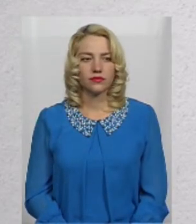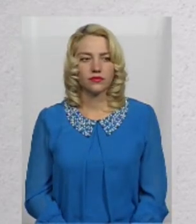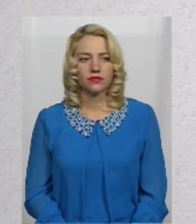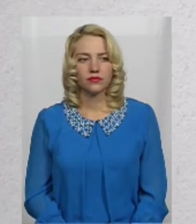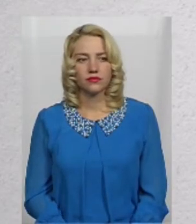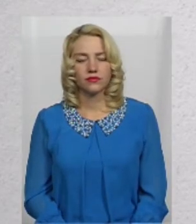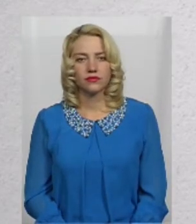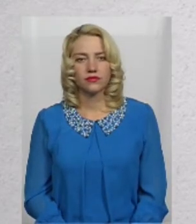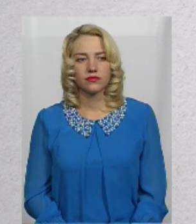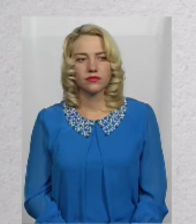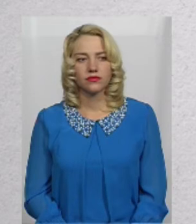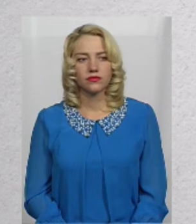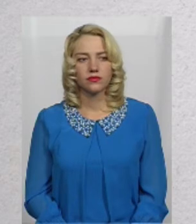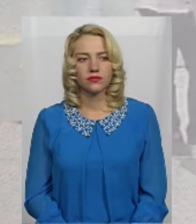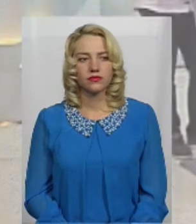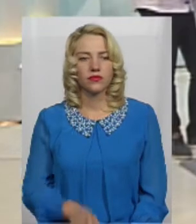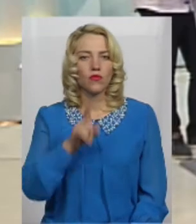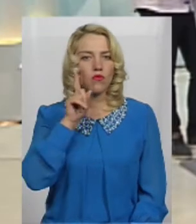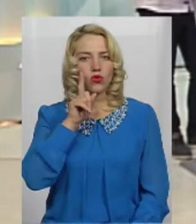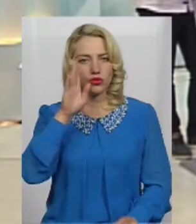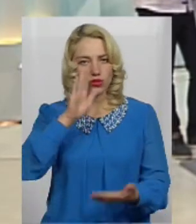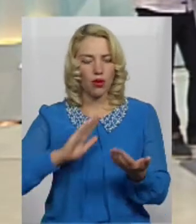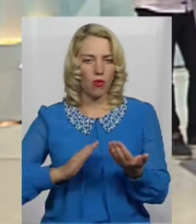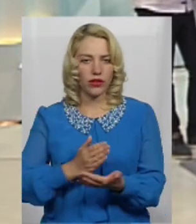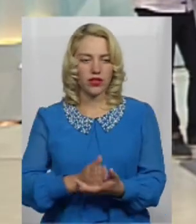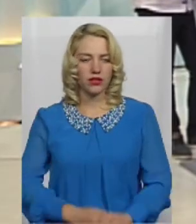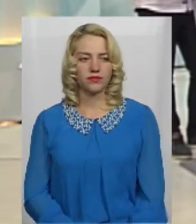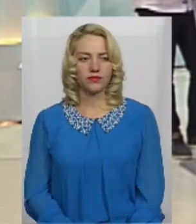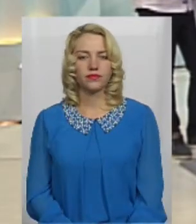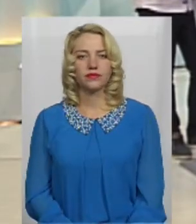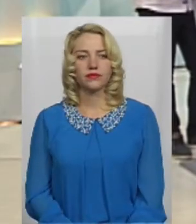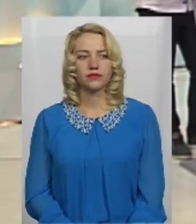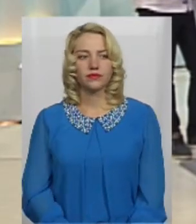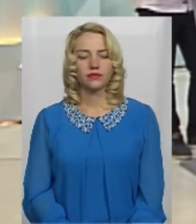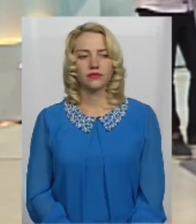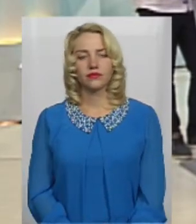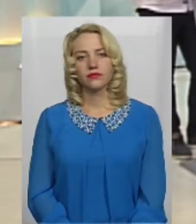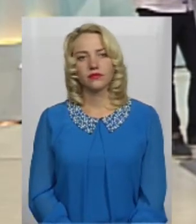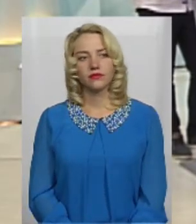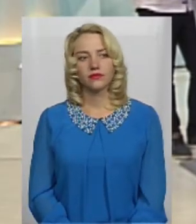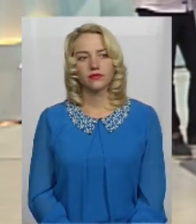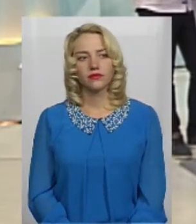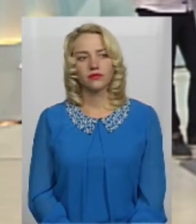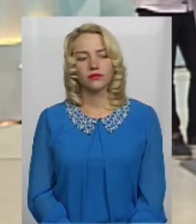А, вже можна визначати? Так, так, прошу. Молодіжна політика. Молодіжна політика, прошу.